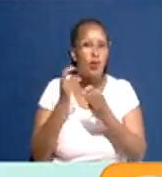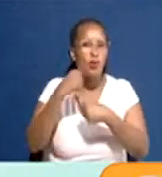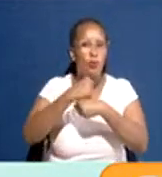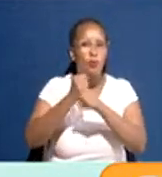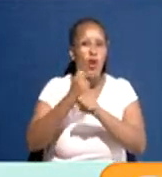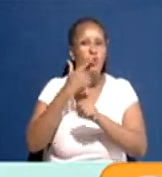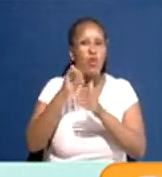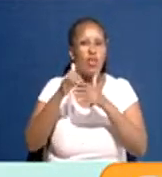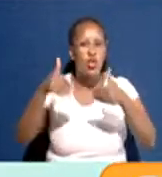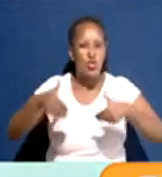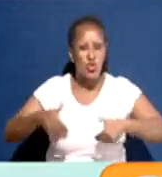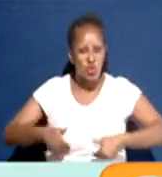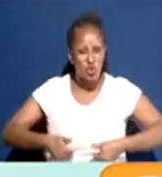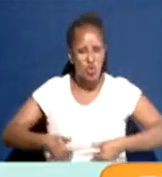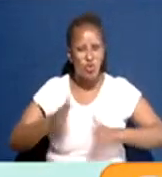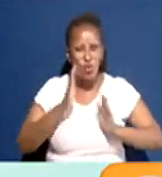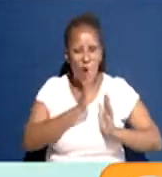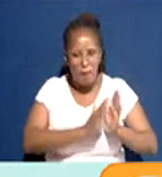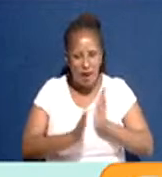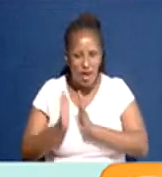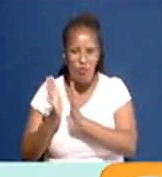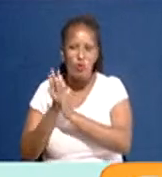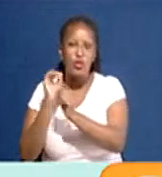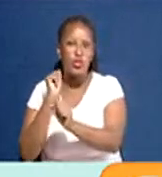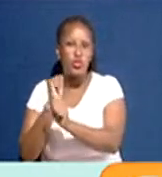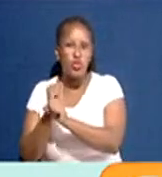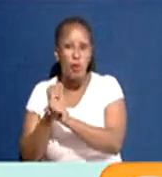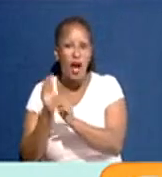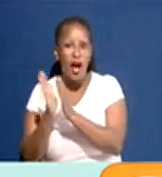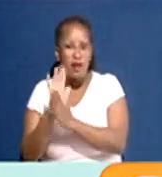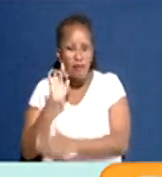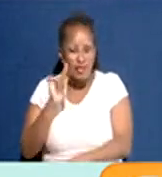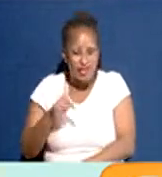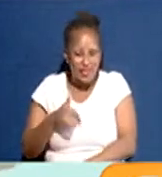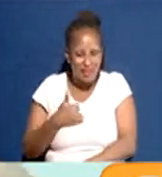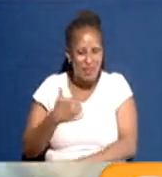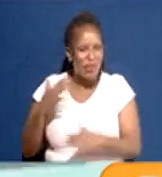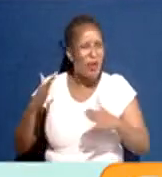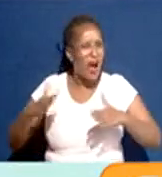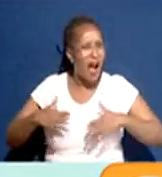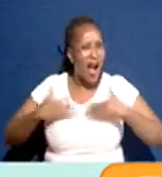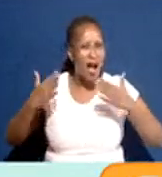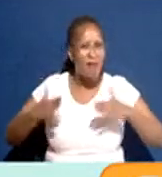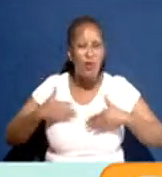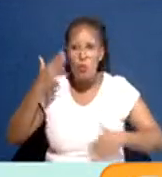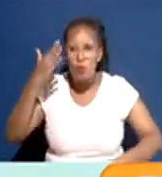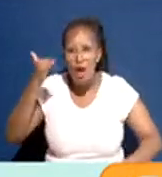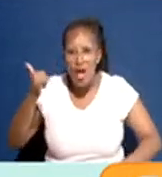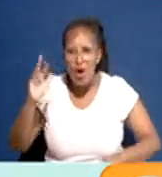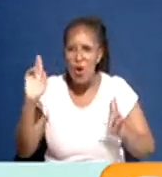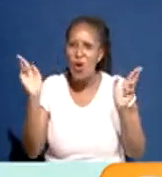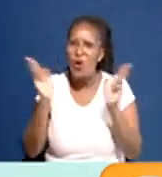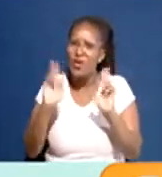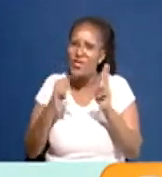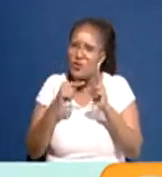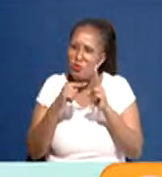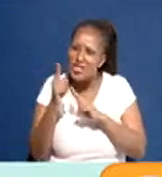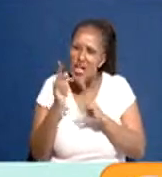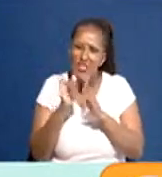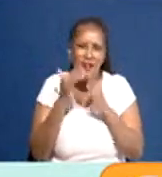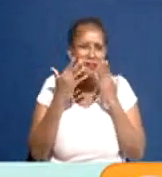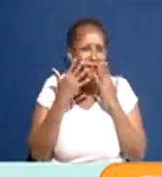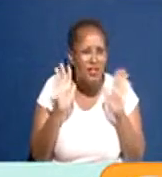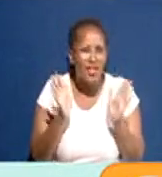wetu tunawapanga na ajira, na mimi nimefurahi ya kwamba tumeanza hiyo mpango na